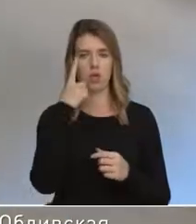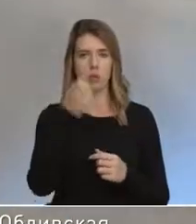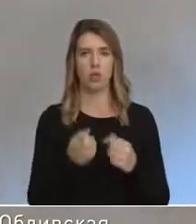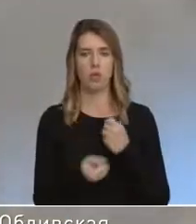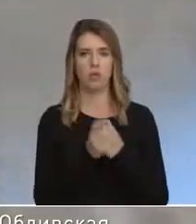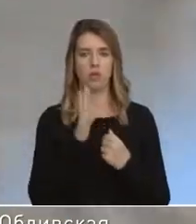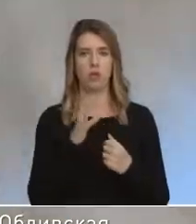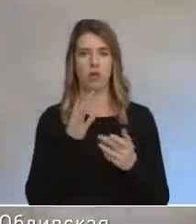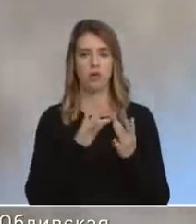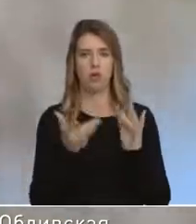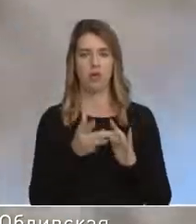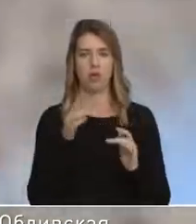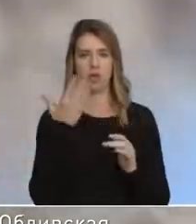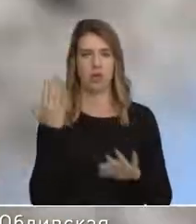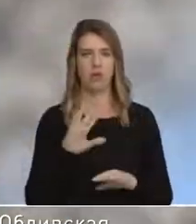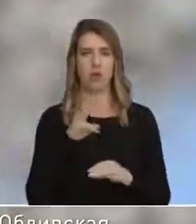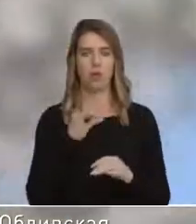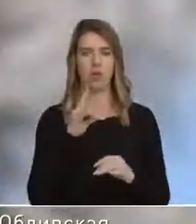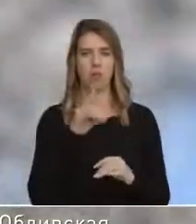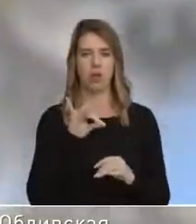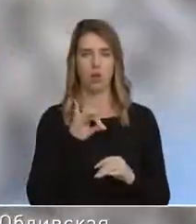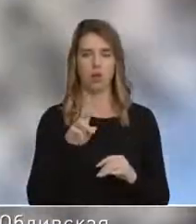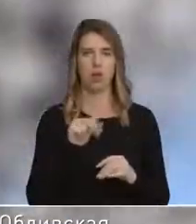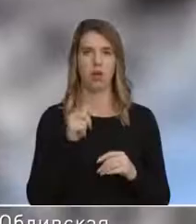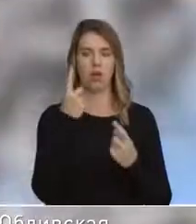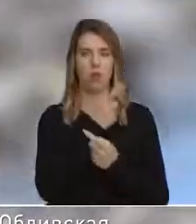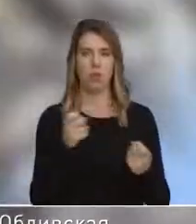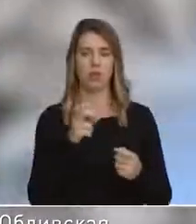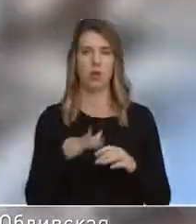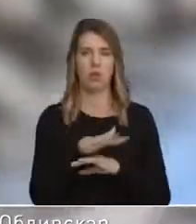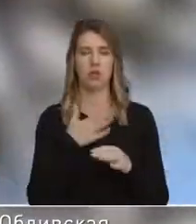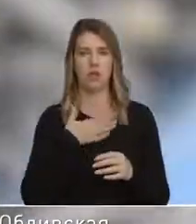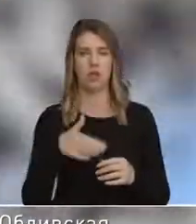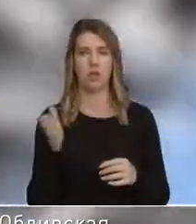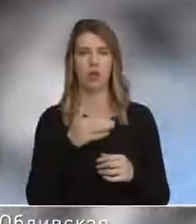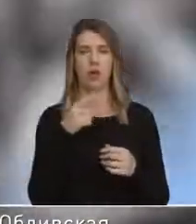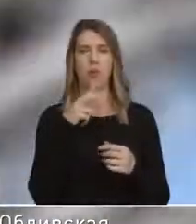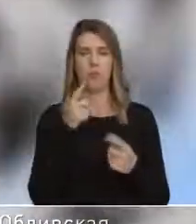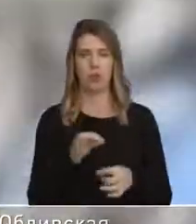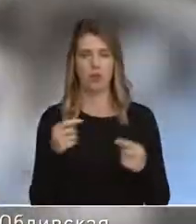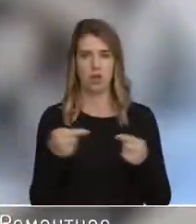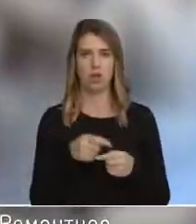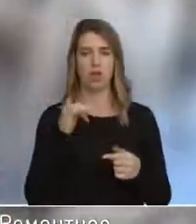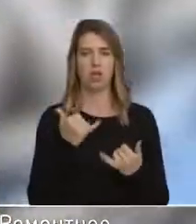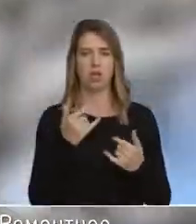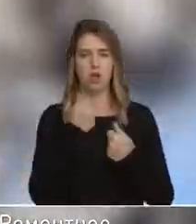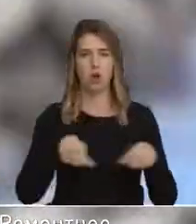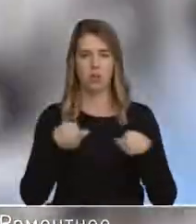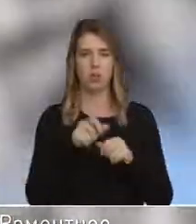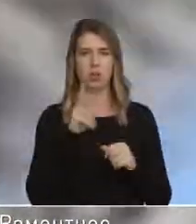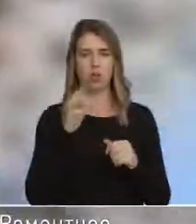Сообщения появились в ряде СМИ накануне. В Минприроды Ростовской области информацию о массовой гибели рыбы подтвердили. Сейчас